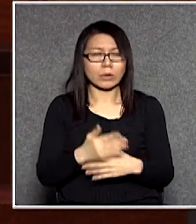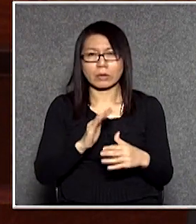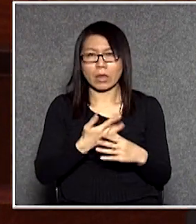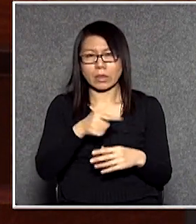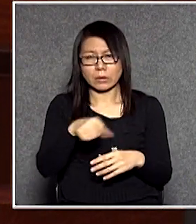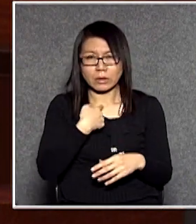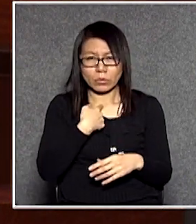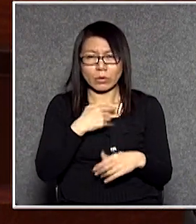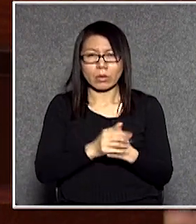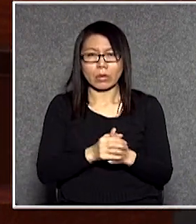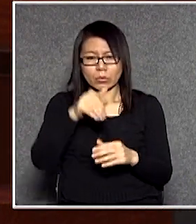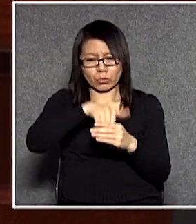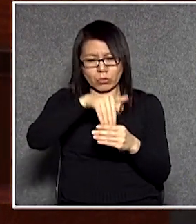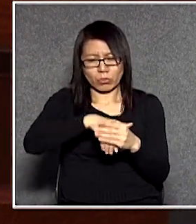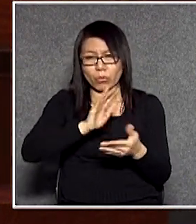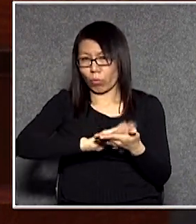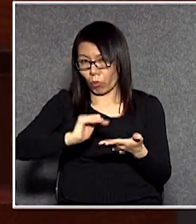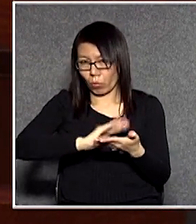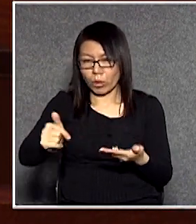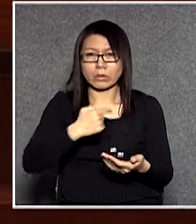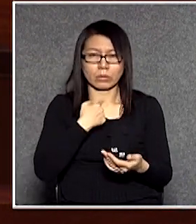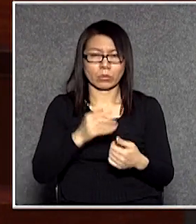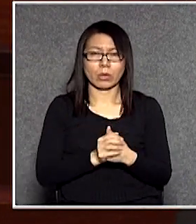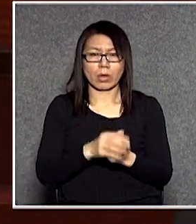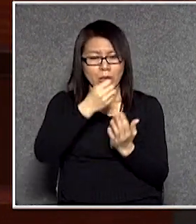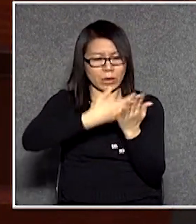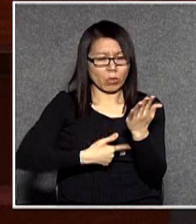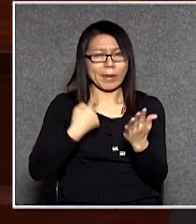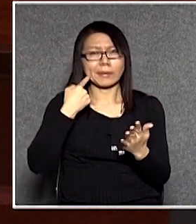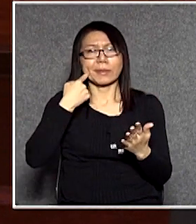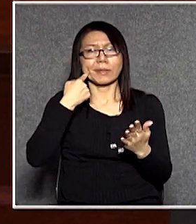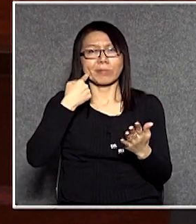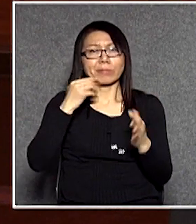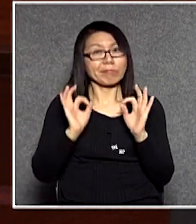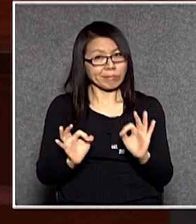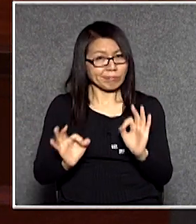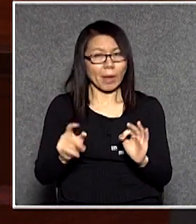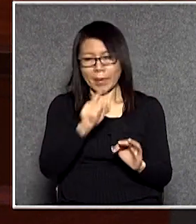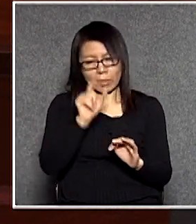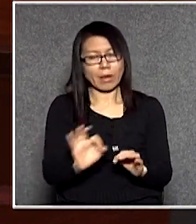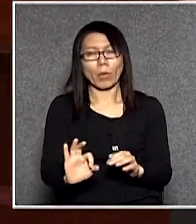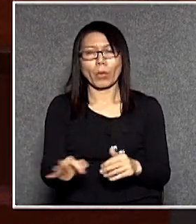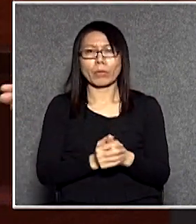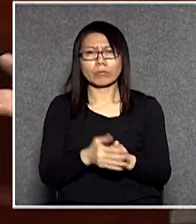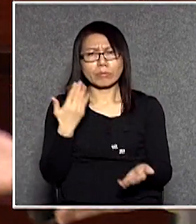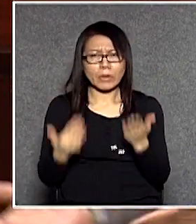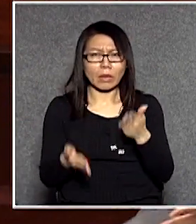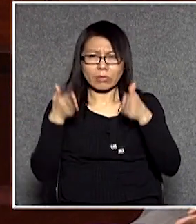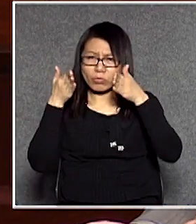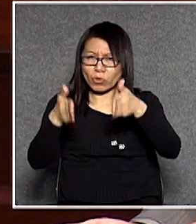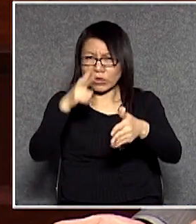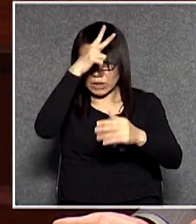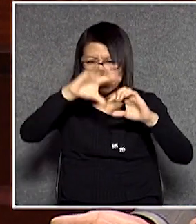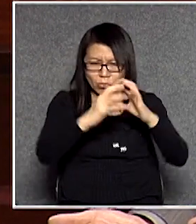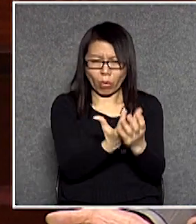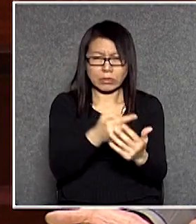係嗰個選舉乾乾淨淨，選舉嘅條例嚴苛係冇問題嘅，係咪？但係對政黨冇規範